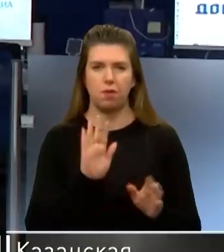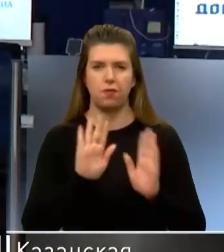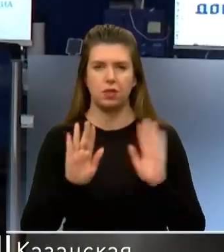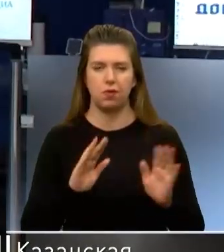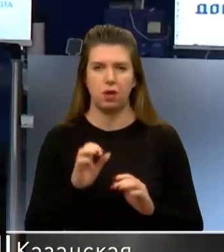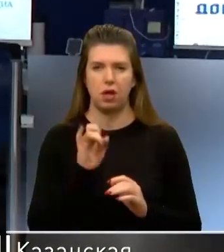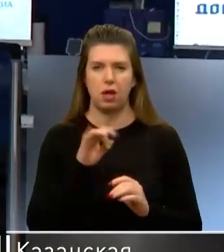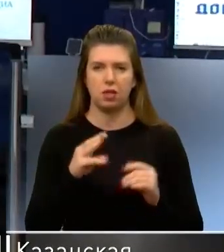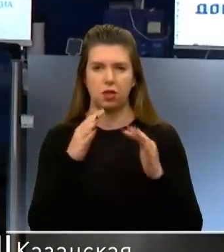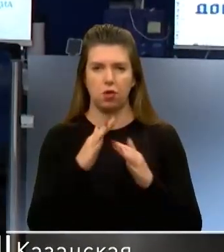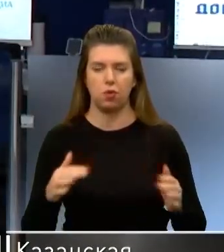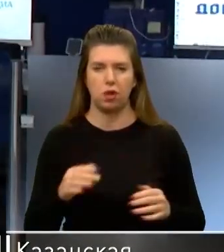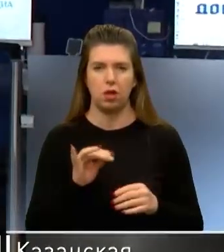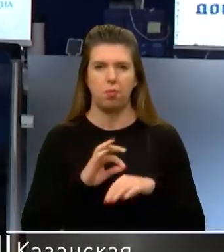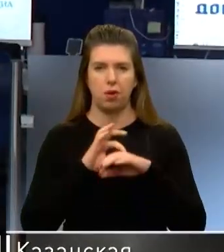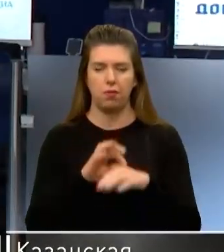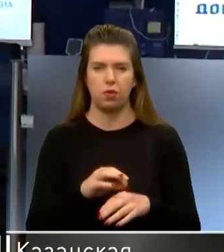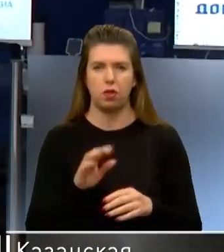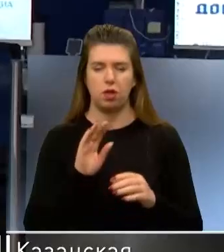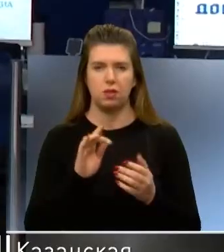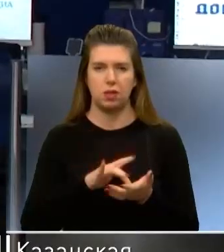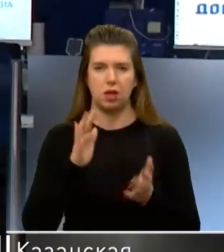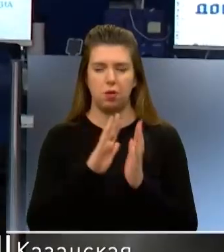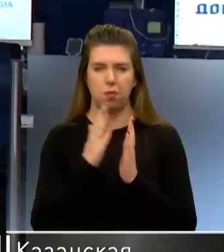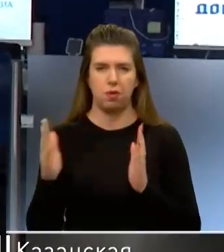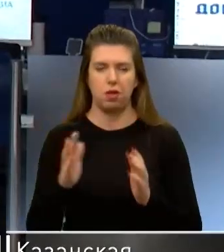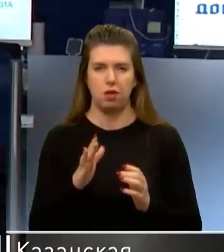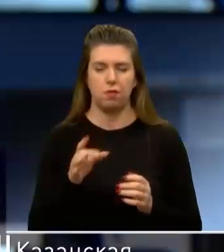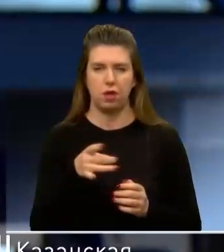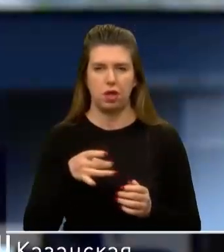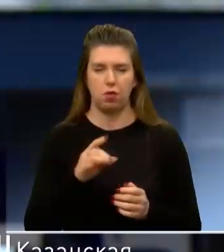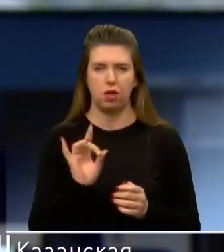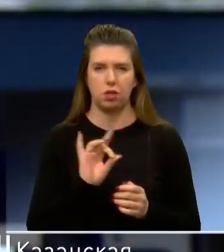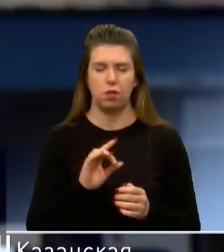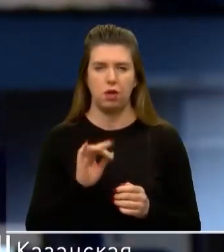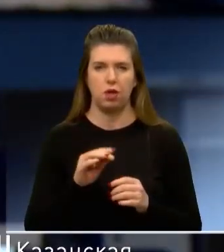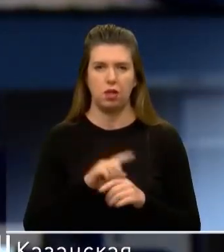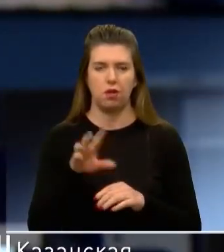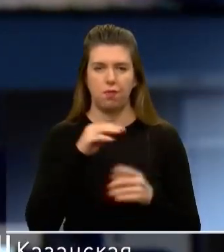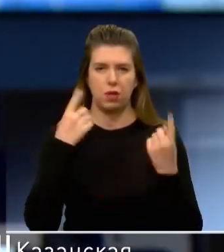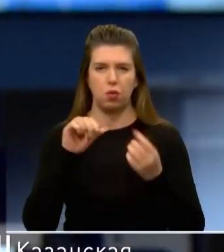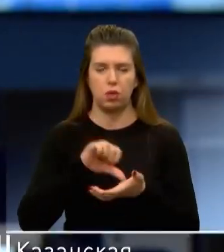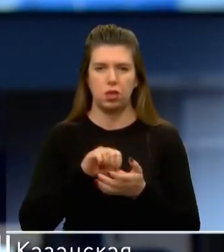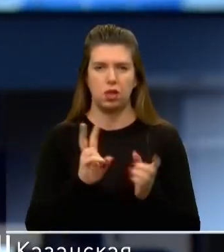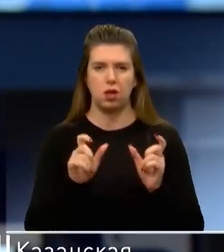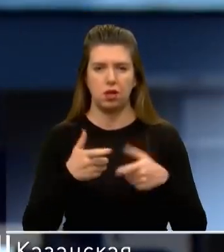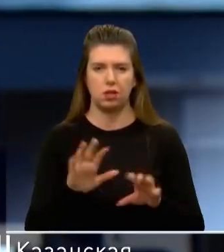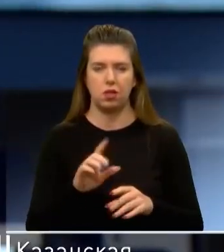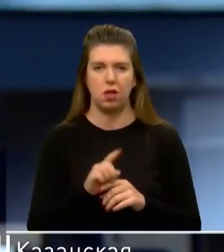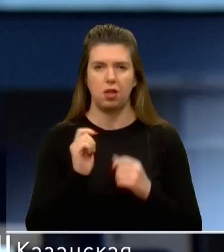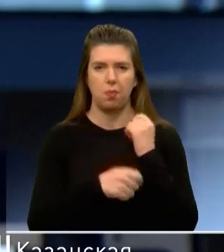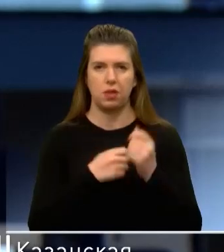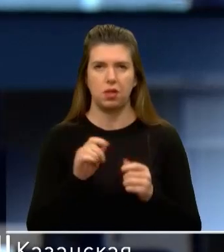выставку Арт Ёлка Она проходит в публичной библиотеке Донской столицы полёт фантазии участников не ограничивался ни